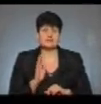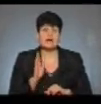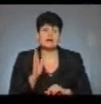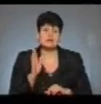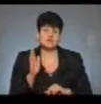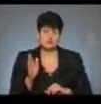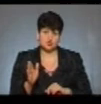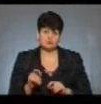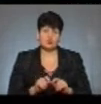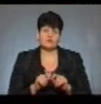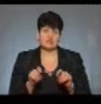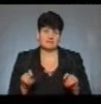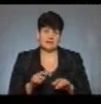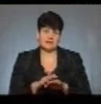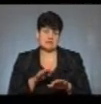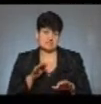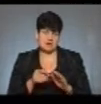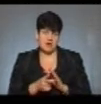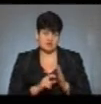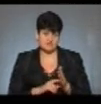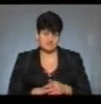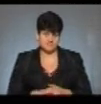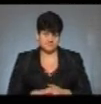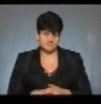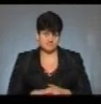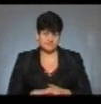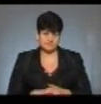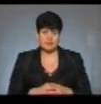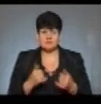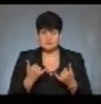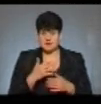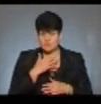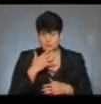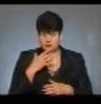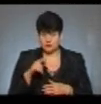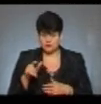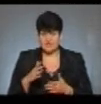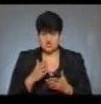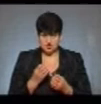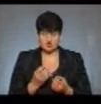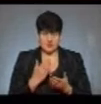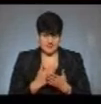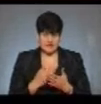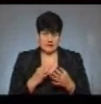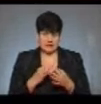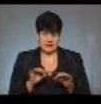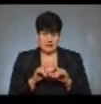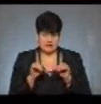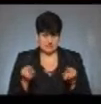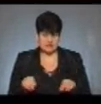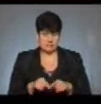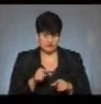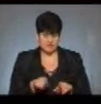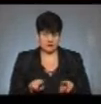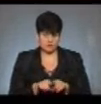в дальнішому дійсно відкривати ці зали. Але зараз у багатьох людей ще є ліцензії, так, на тих, хто працював легально. Вони